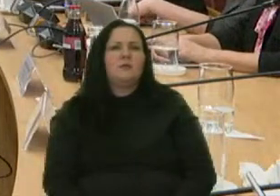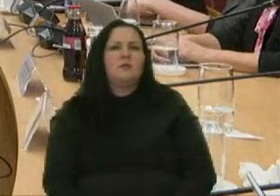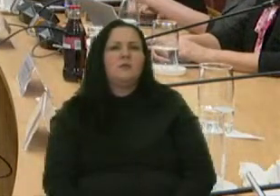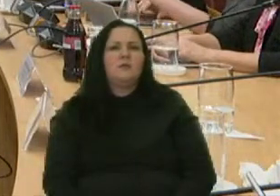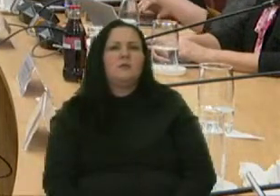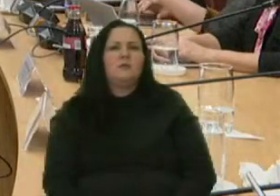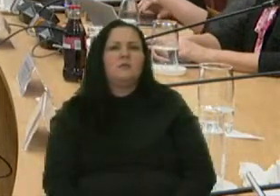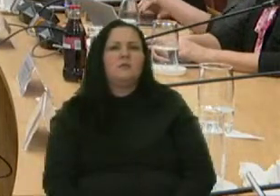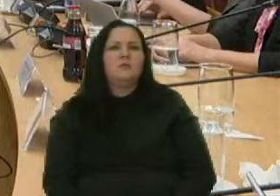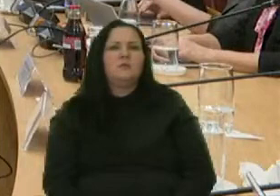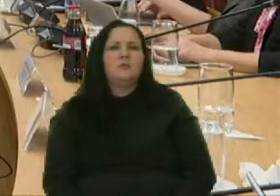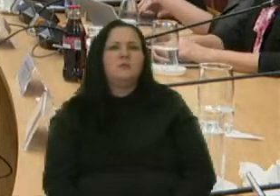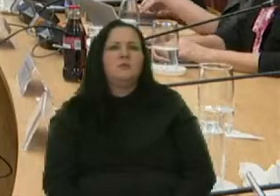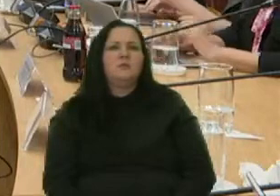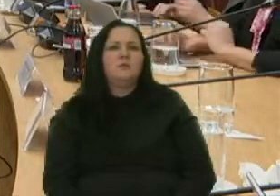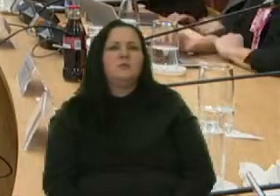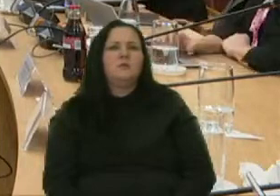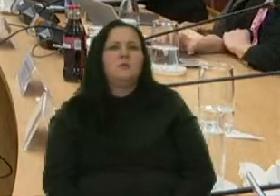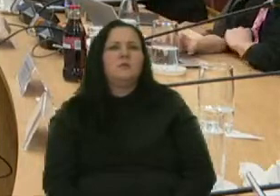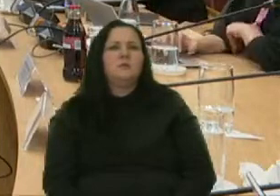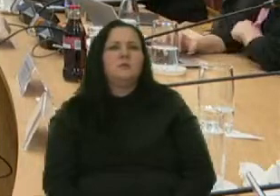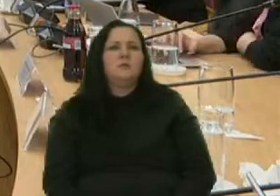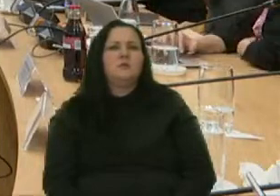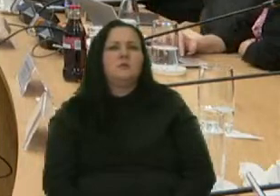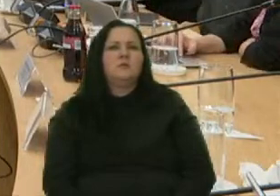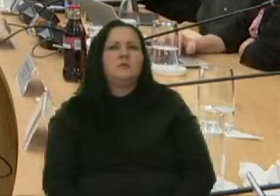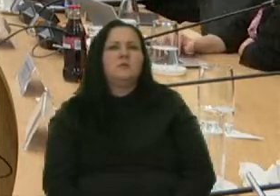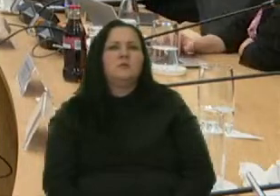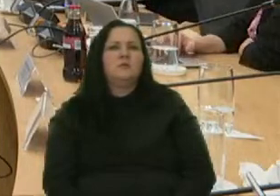alt subiect atunci o să R doamna Pop vă